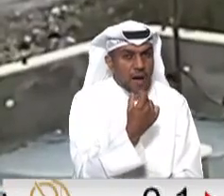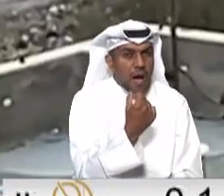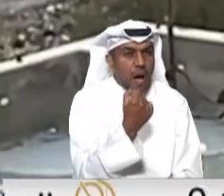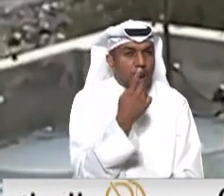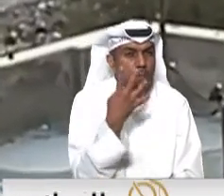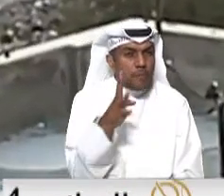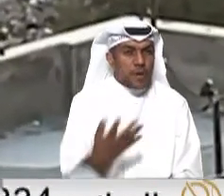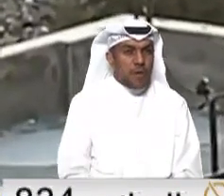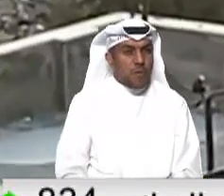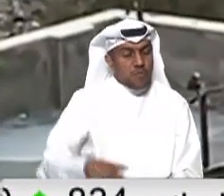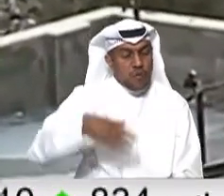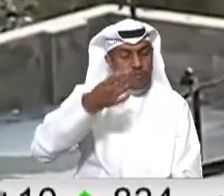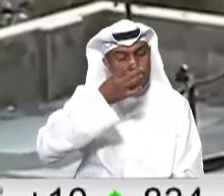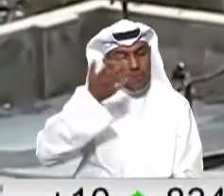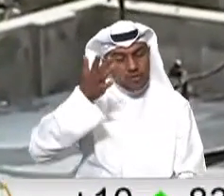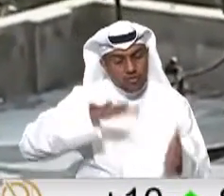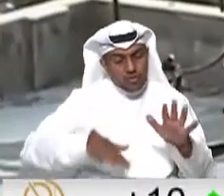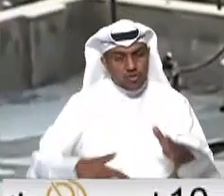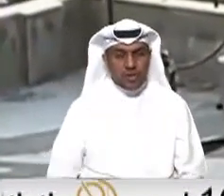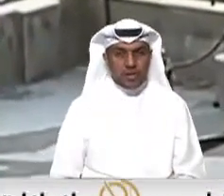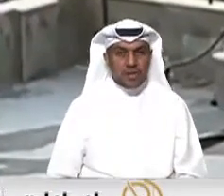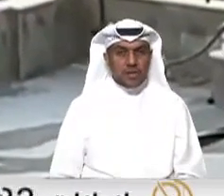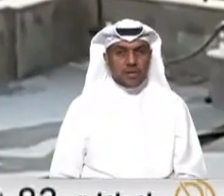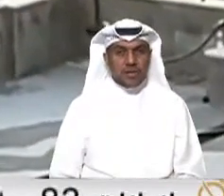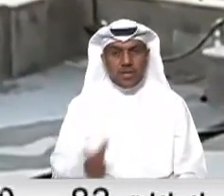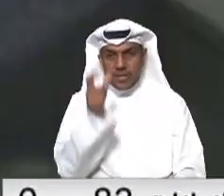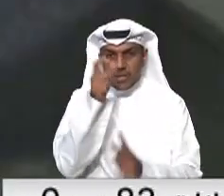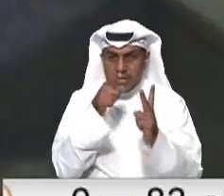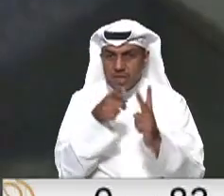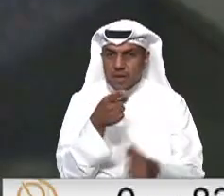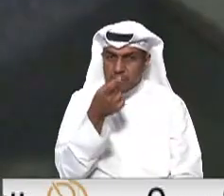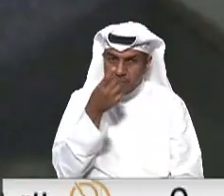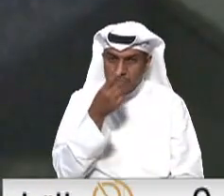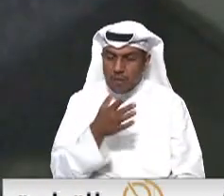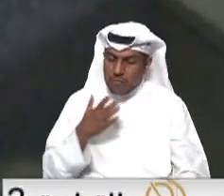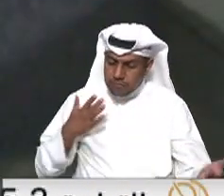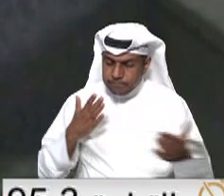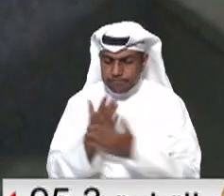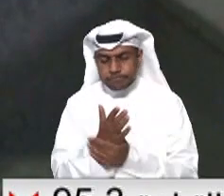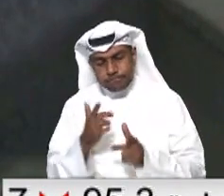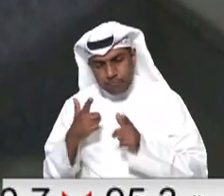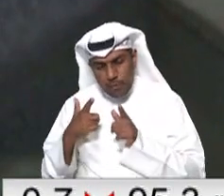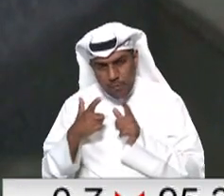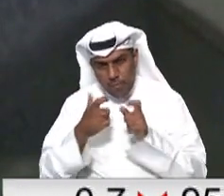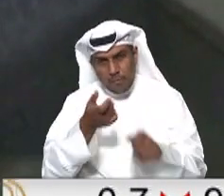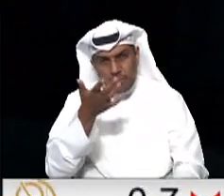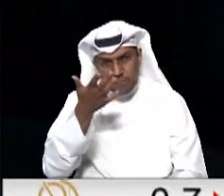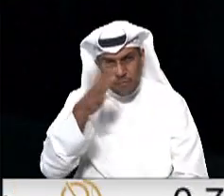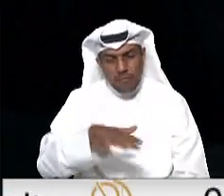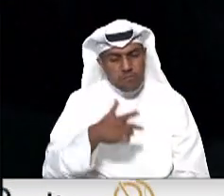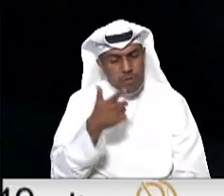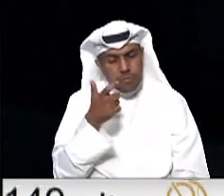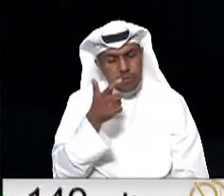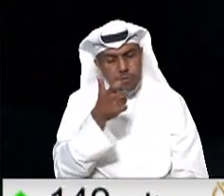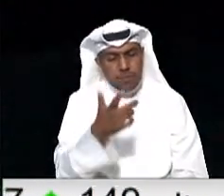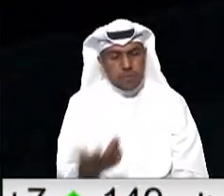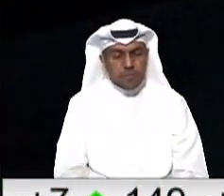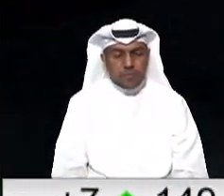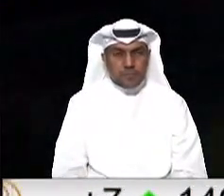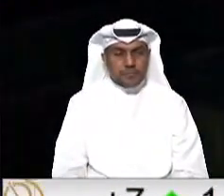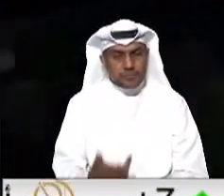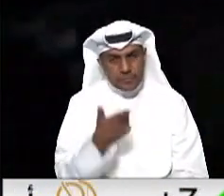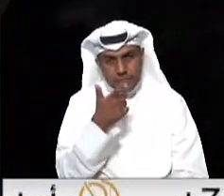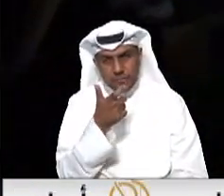شهيد. هذا وأصيب فلسطينيان بالرصاص الحي خلال اقتحام الاحتلال بلدة بيت فوريك بنابلس، مما